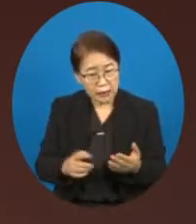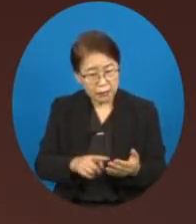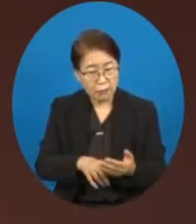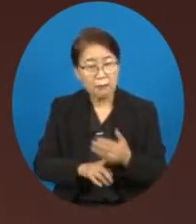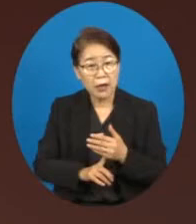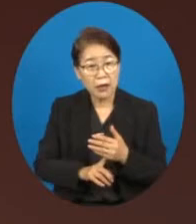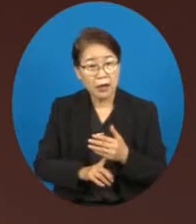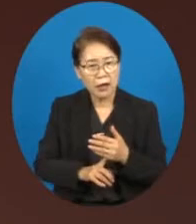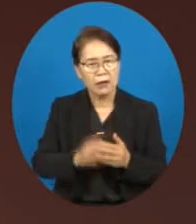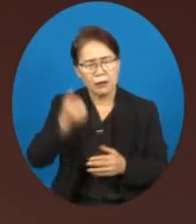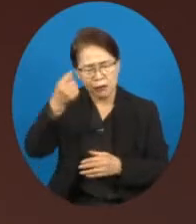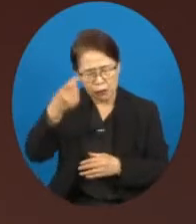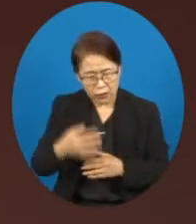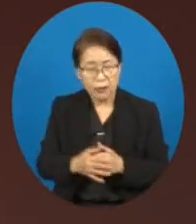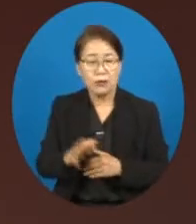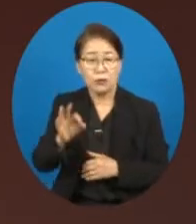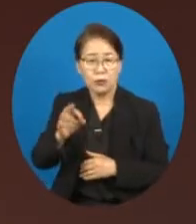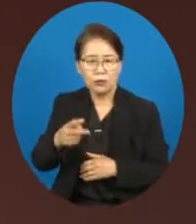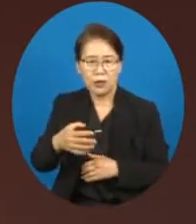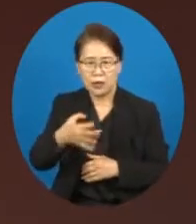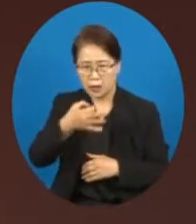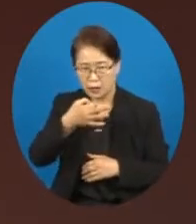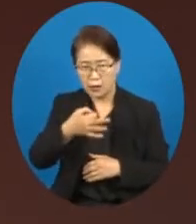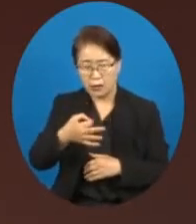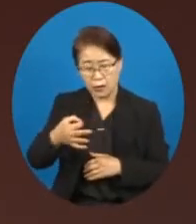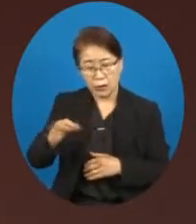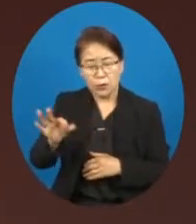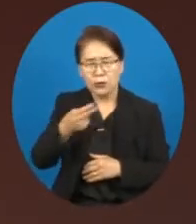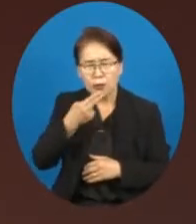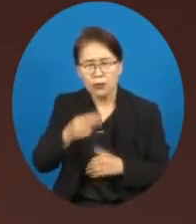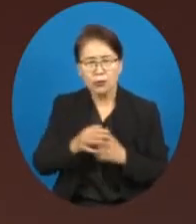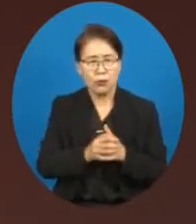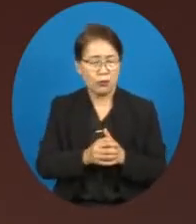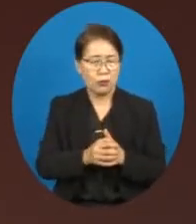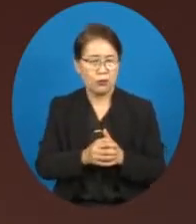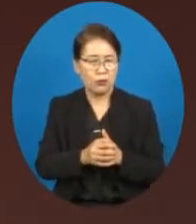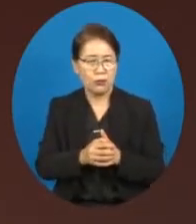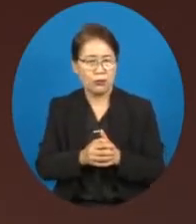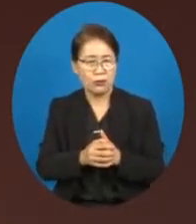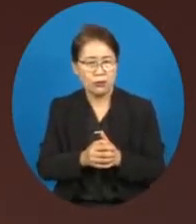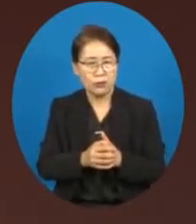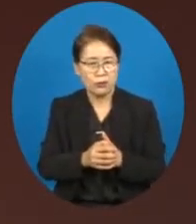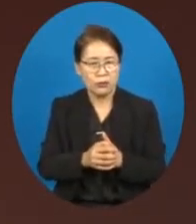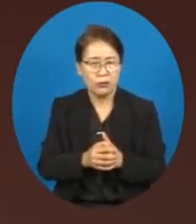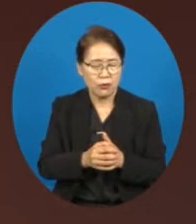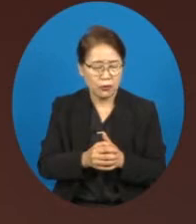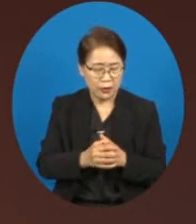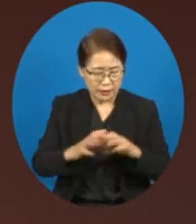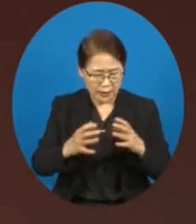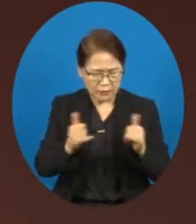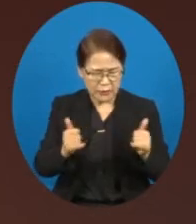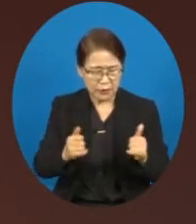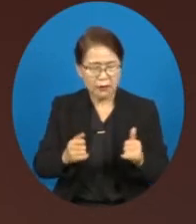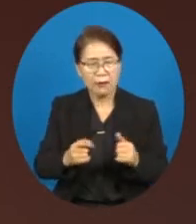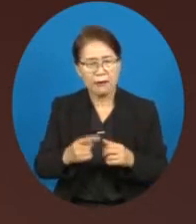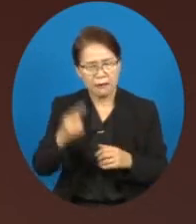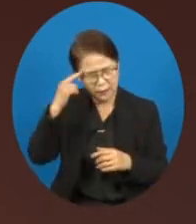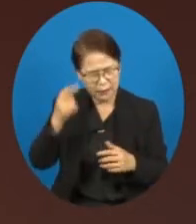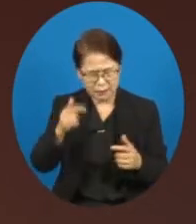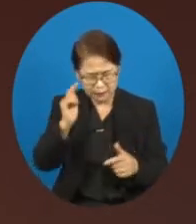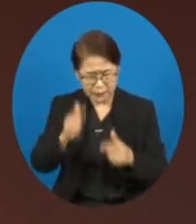그죠? 재정의 어려움, 국론의 분열, 외세의 위협 때문에 성전 공사가 중단이